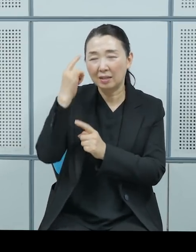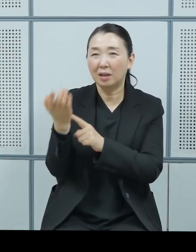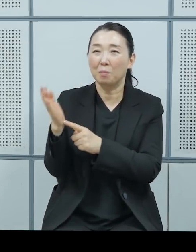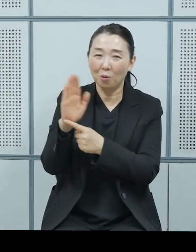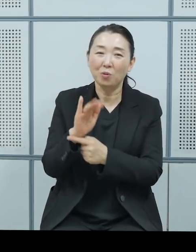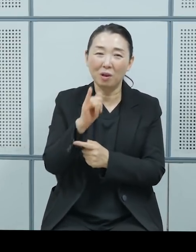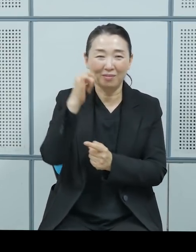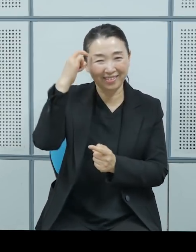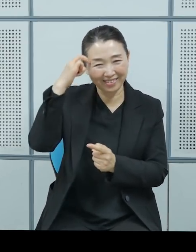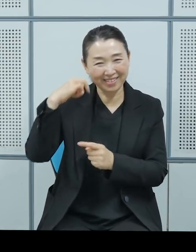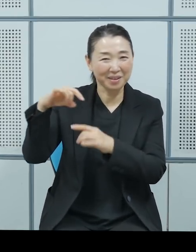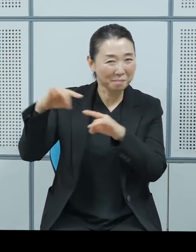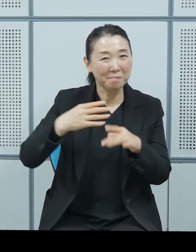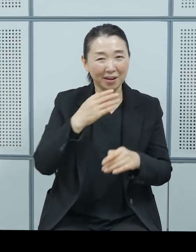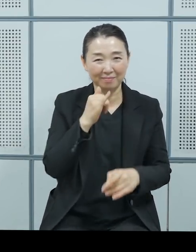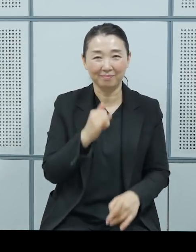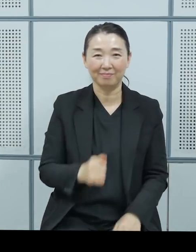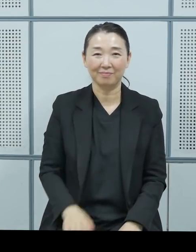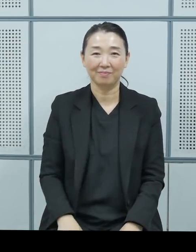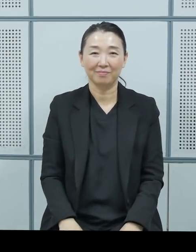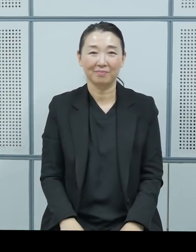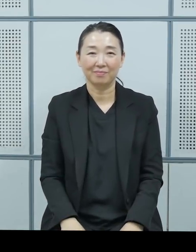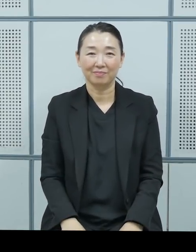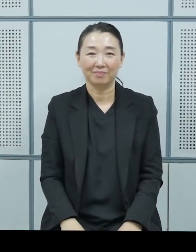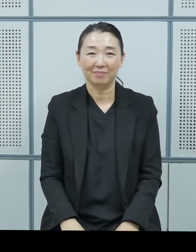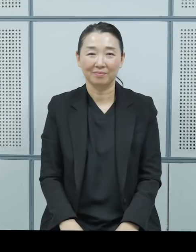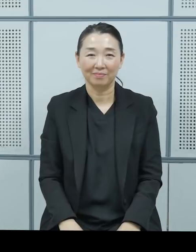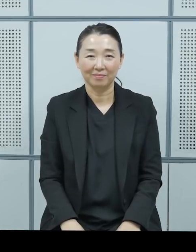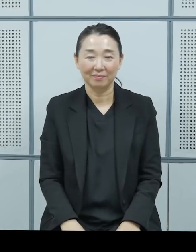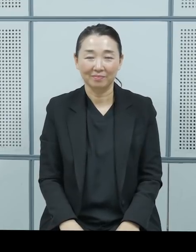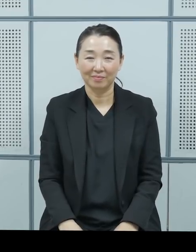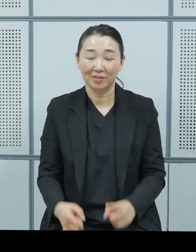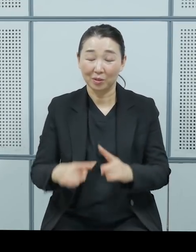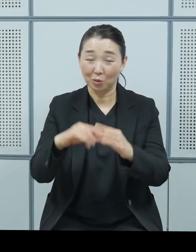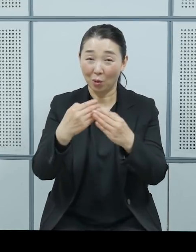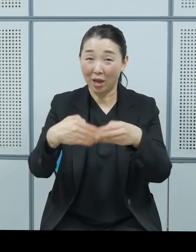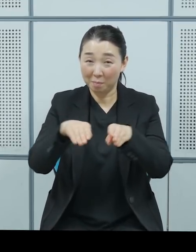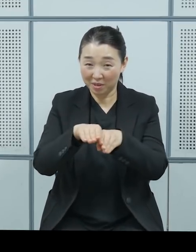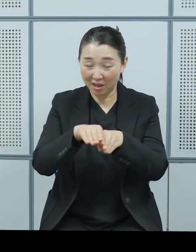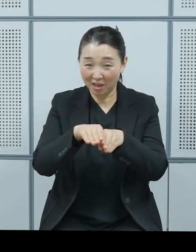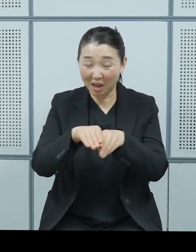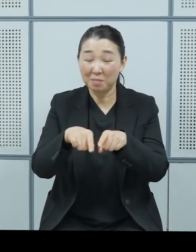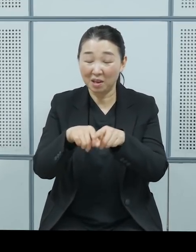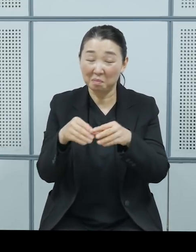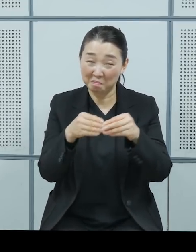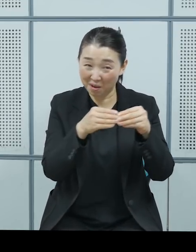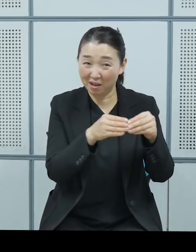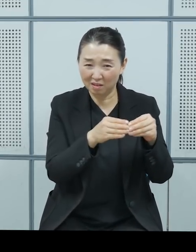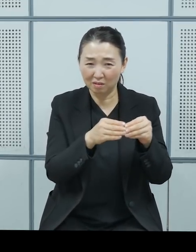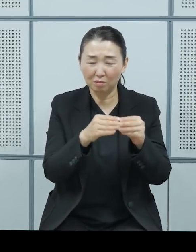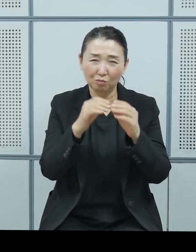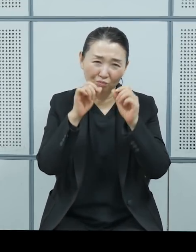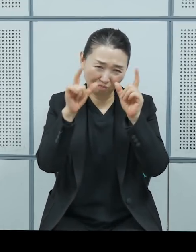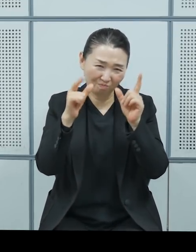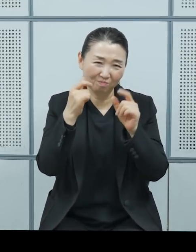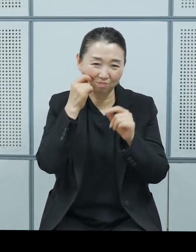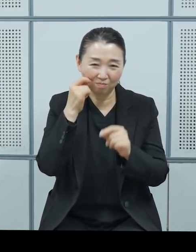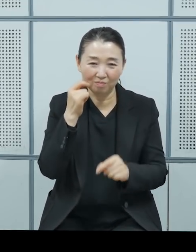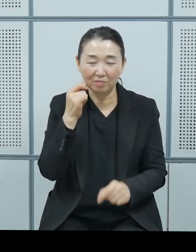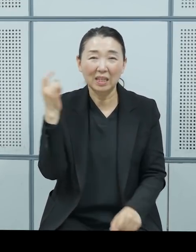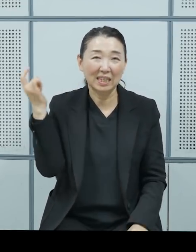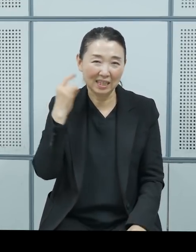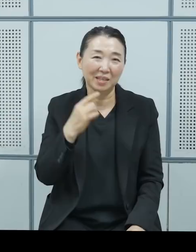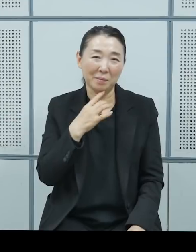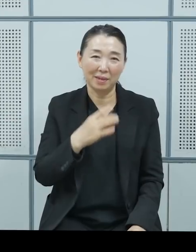느낄 수는 있어요. 네, 네. 이제 그런 식으로 이제 하거든요. 그래서 예. 교회 이렇게 데리고 가고 눈을 뜨지 못하시고요. 예. 그래서